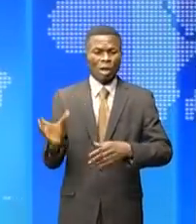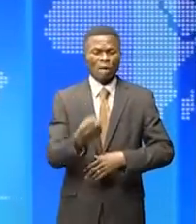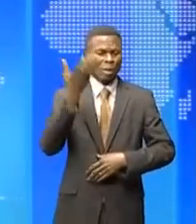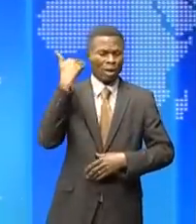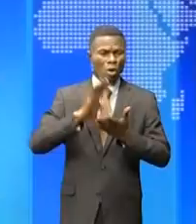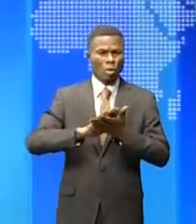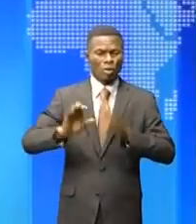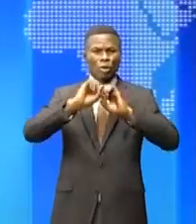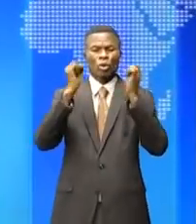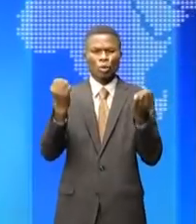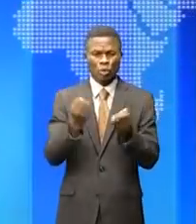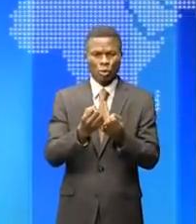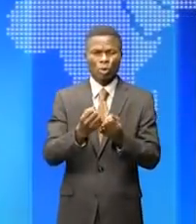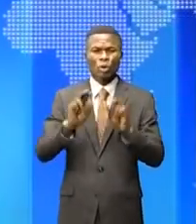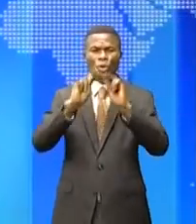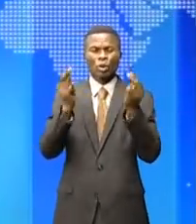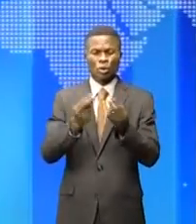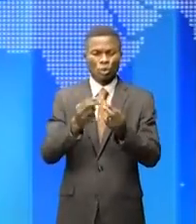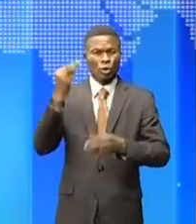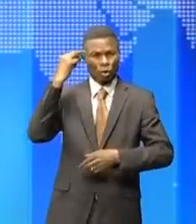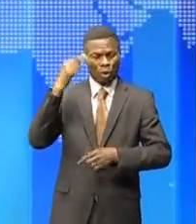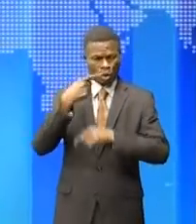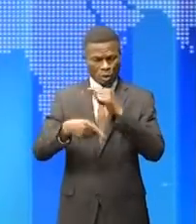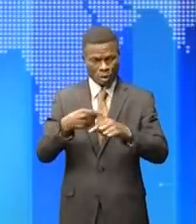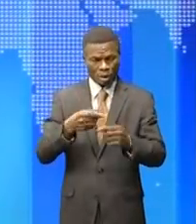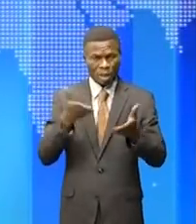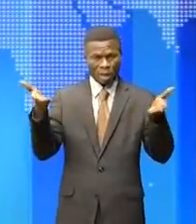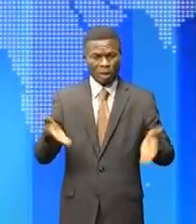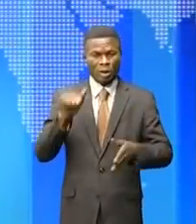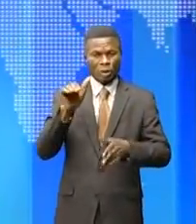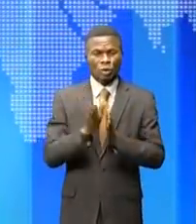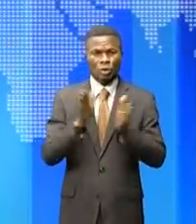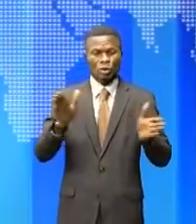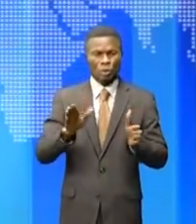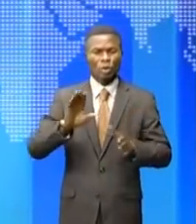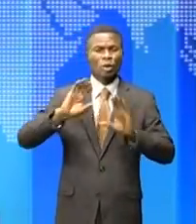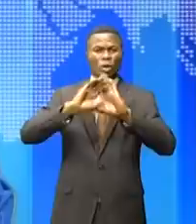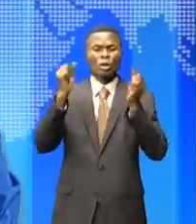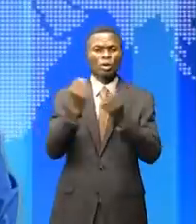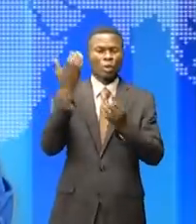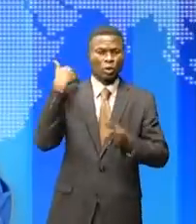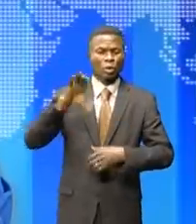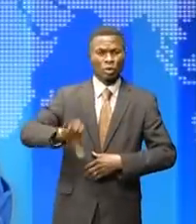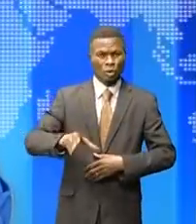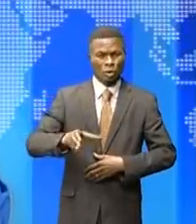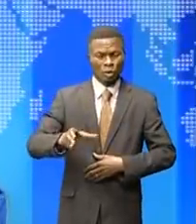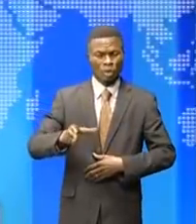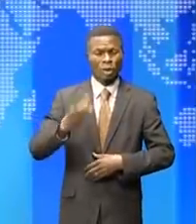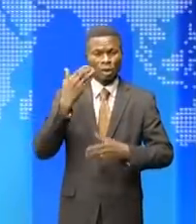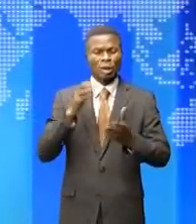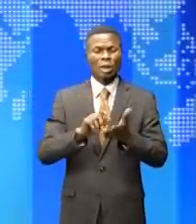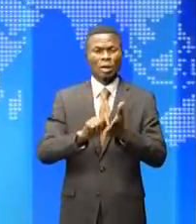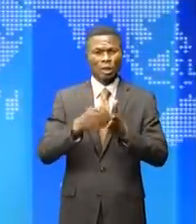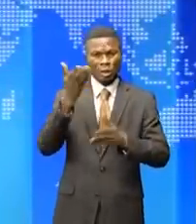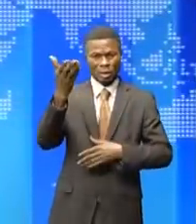l'usiné de captage de n'djili ont débuté c'était en présence du directeur général de la régie des eaux est ce pas clément mon billet cherche